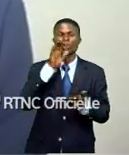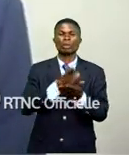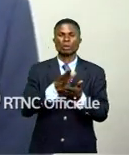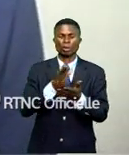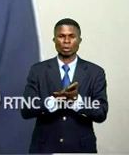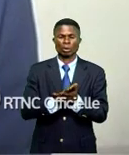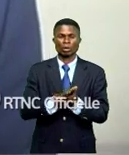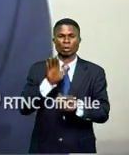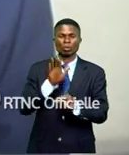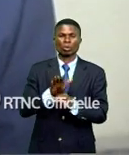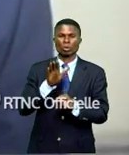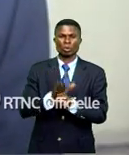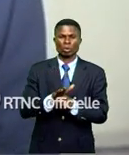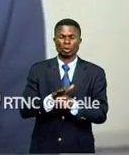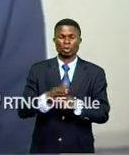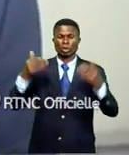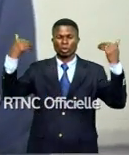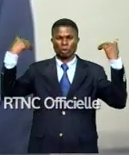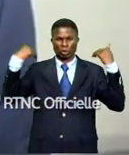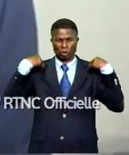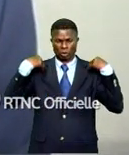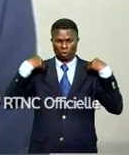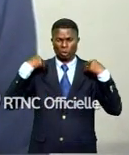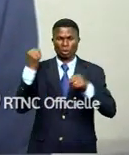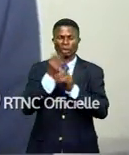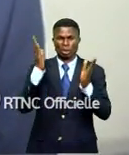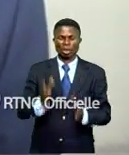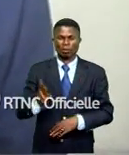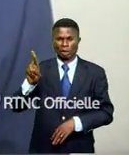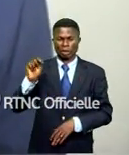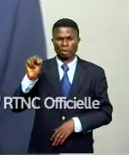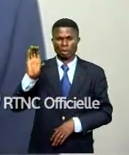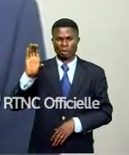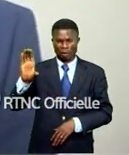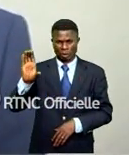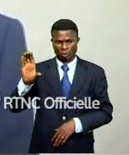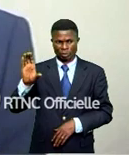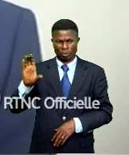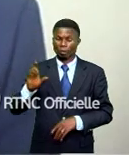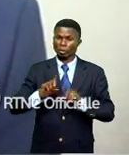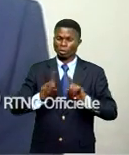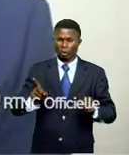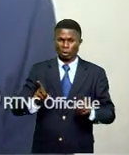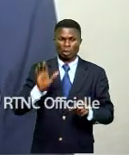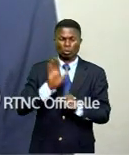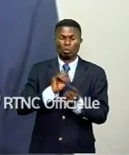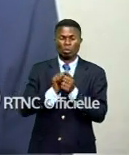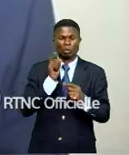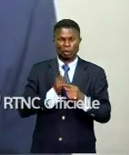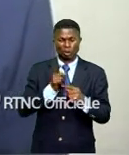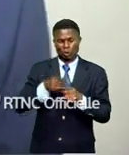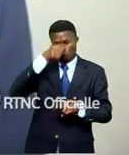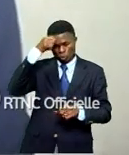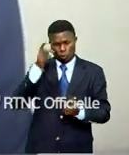les différents cadres et agents de la RTC qui, malgré leurs difficultés